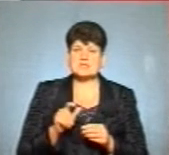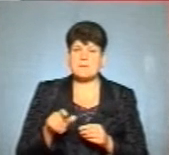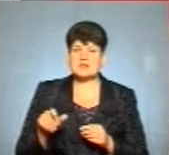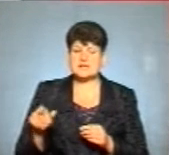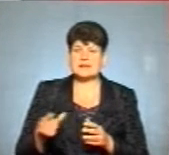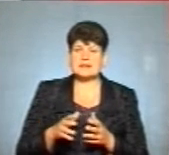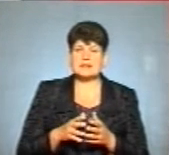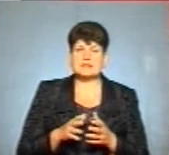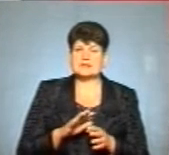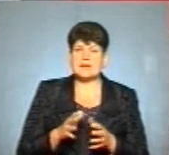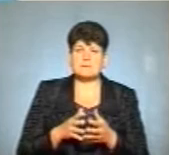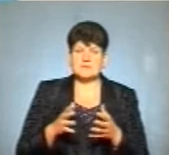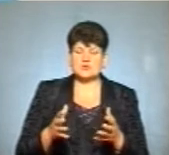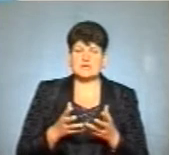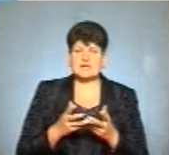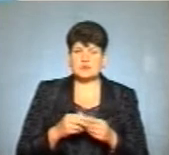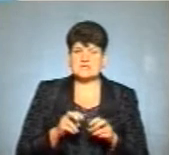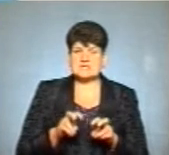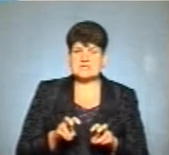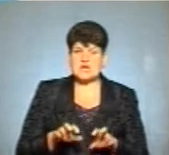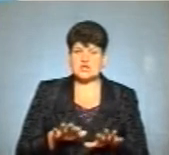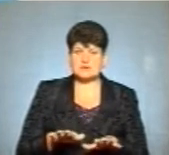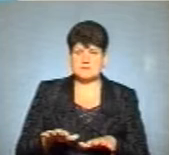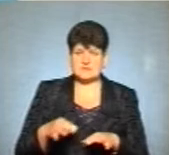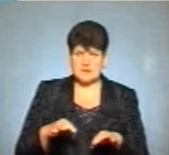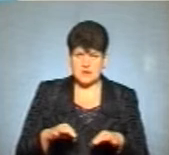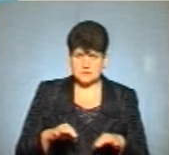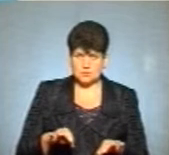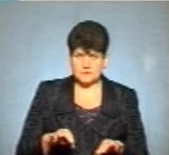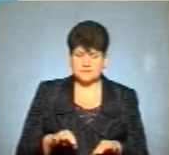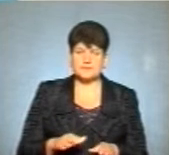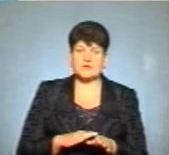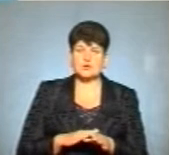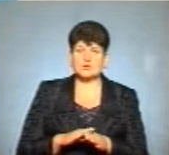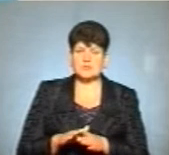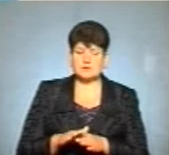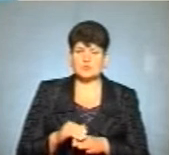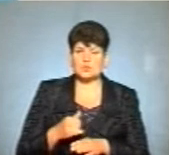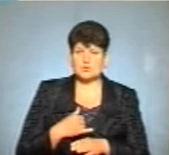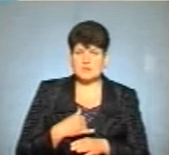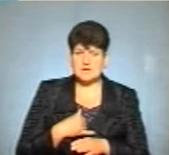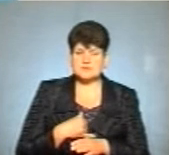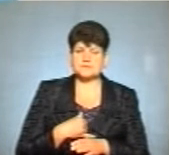більше кількості сидячих місць в автотранспорті. І дотримуватися, ну, у нас прерогатива